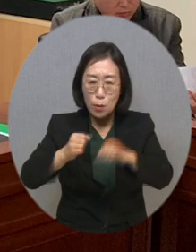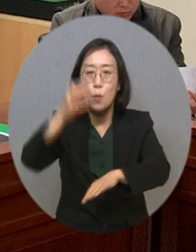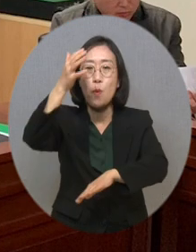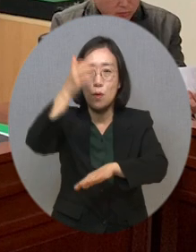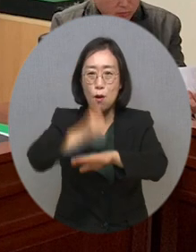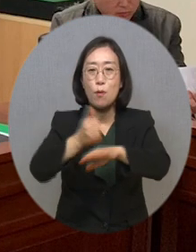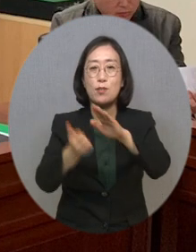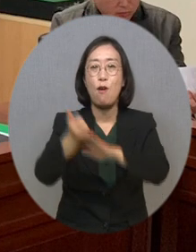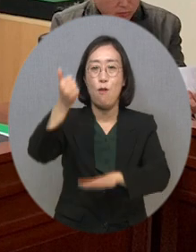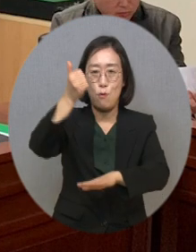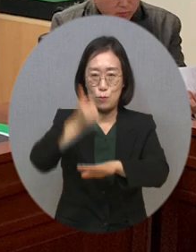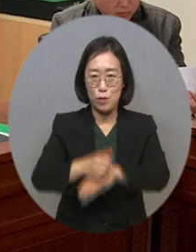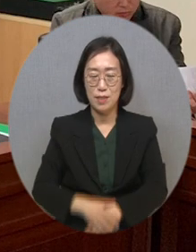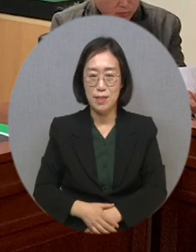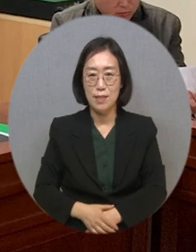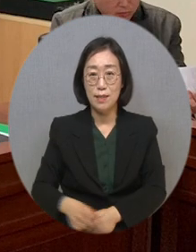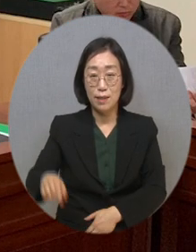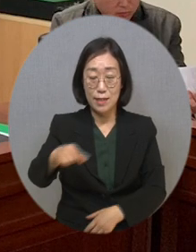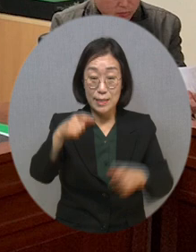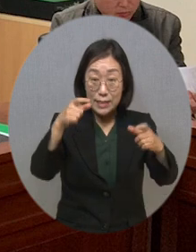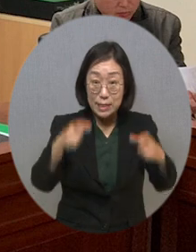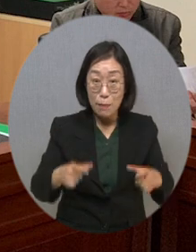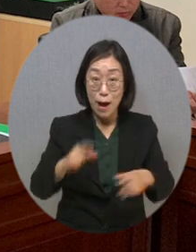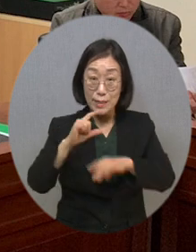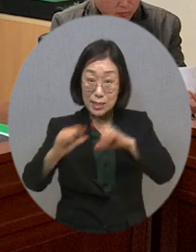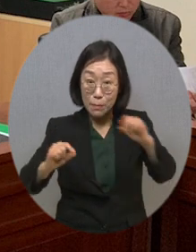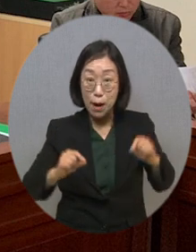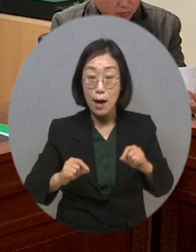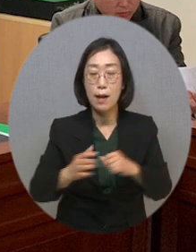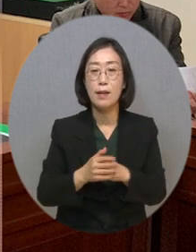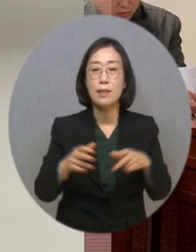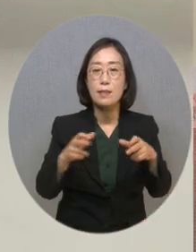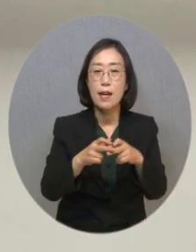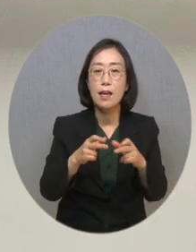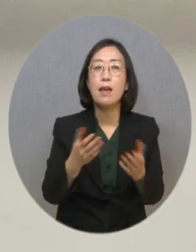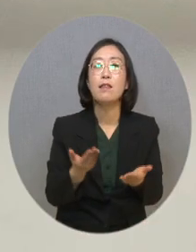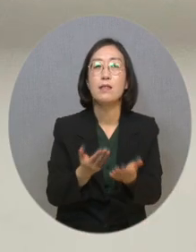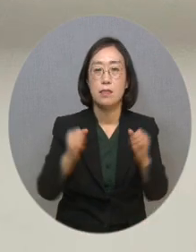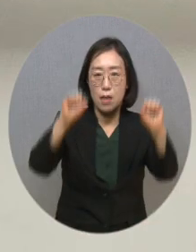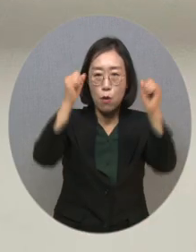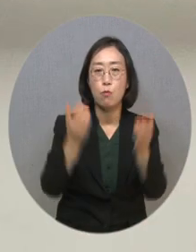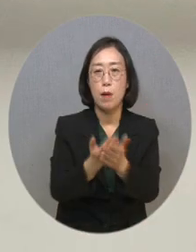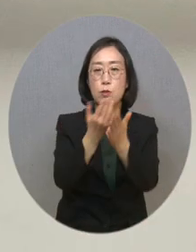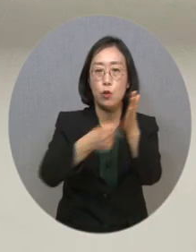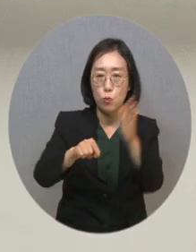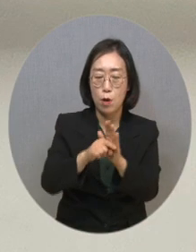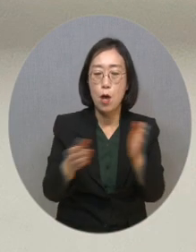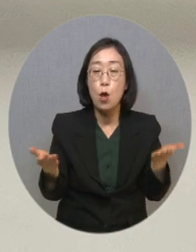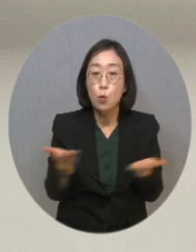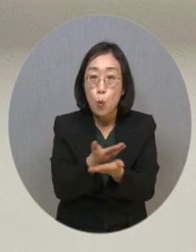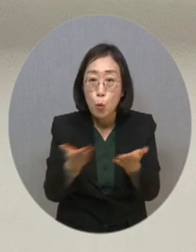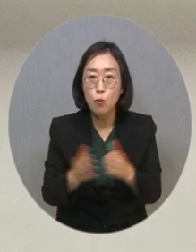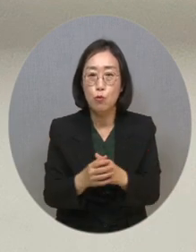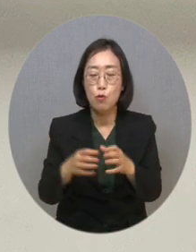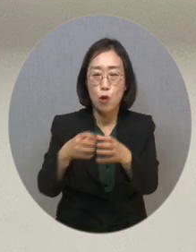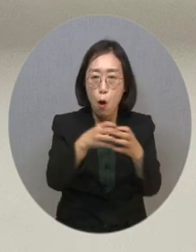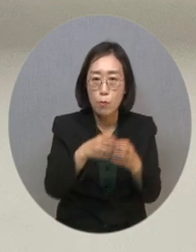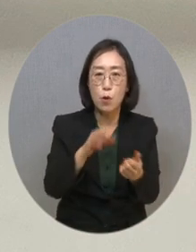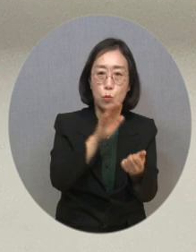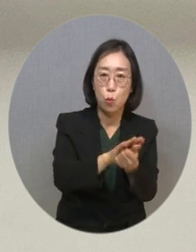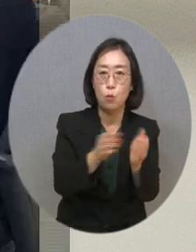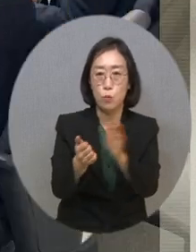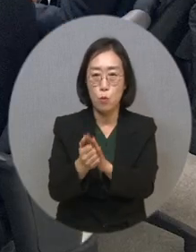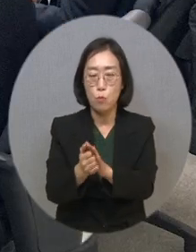전국 협의에는 지방 장애인 체육 발전을 위한 실무자 모임으로 시군구 상호 교류와 협력 증진